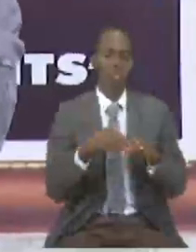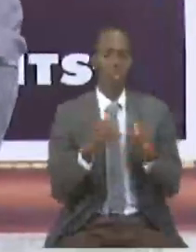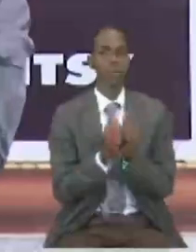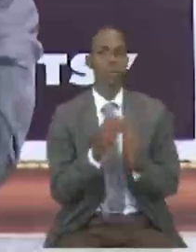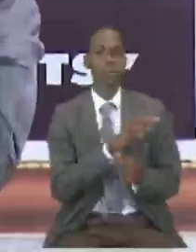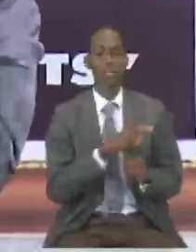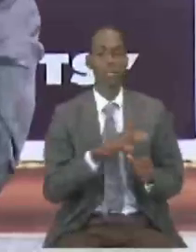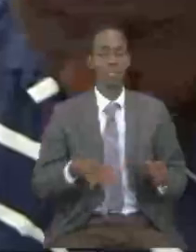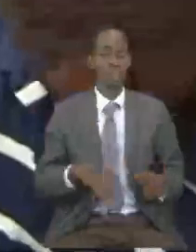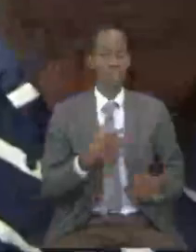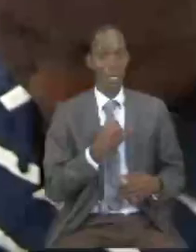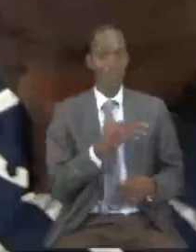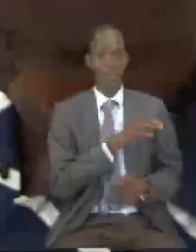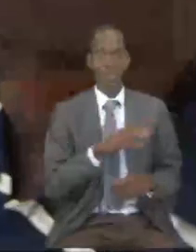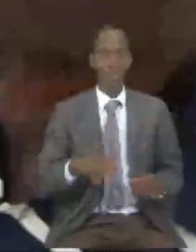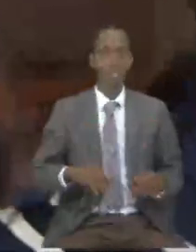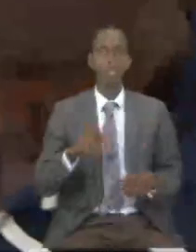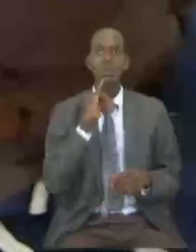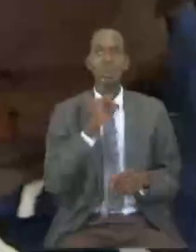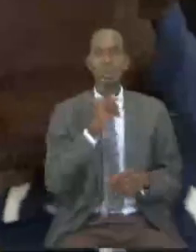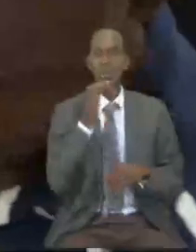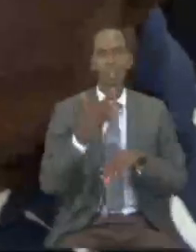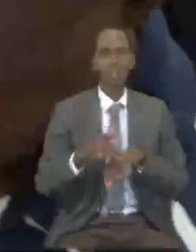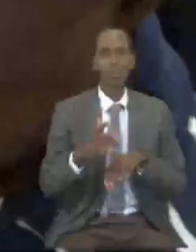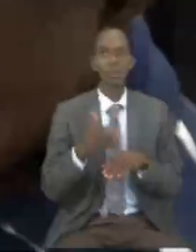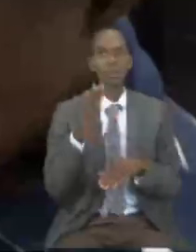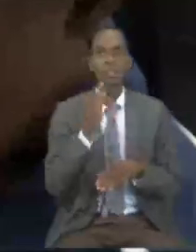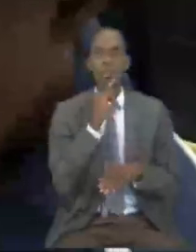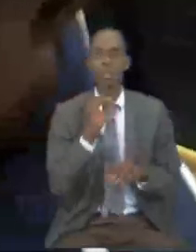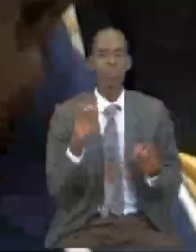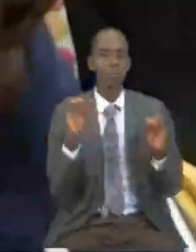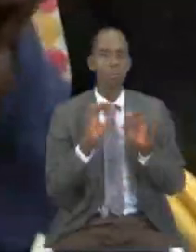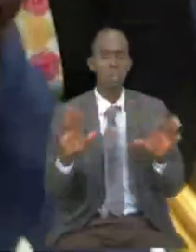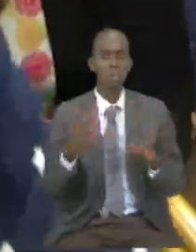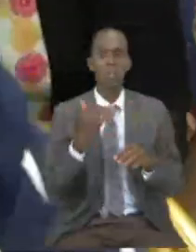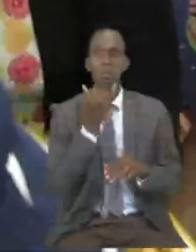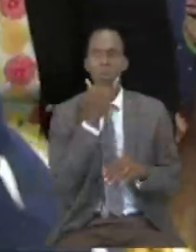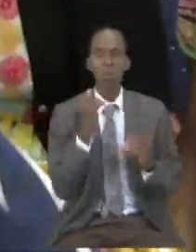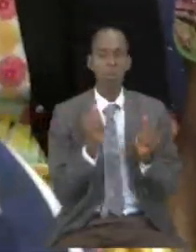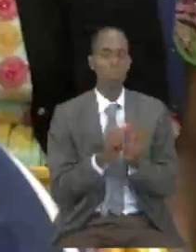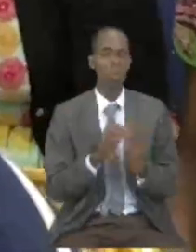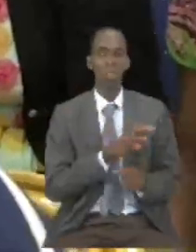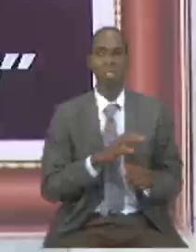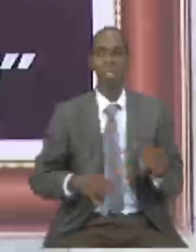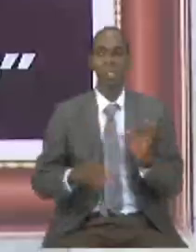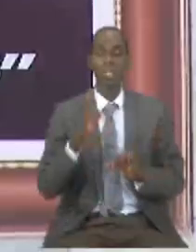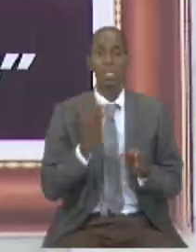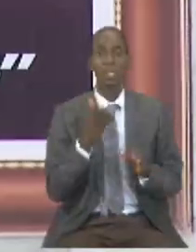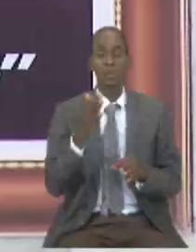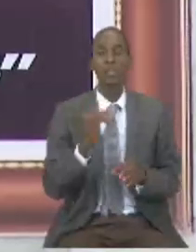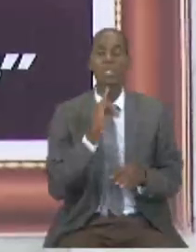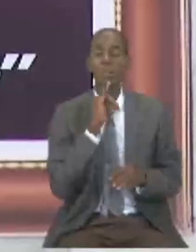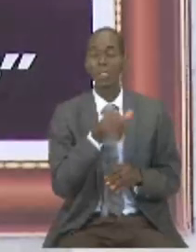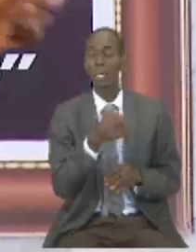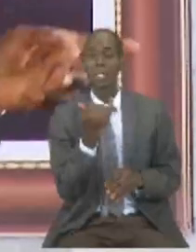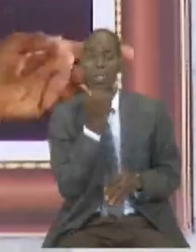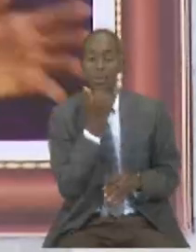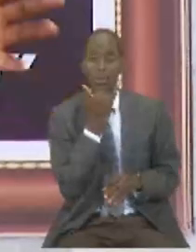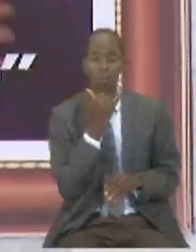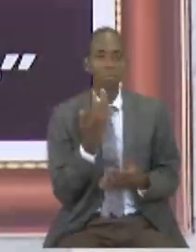Christ parce qu'il n'est, lui n'est pas stérile. Il n'y a rien de mauvais avec lui. S'il y a une stérilité, ce